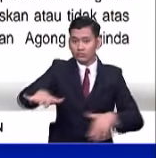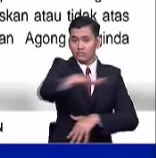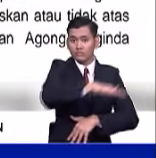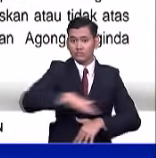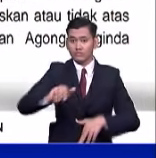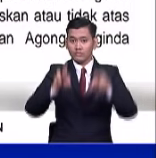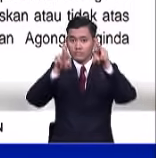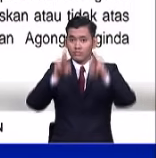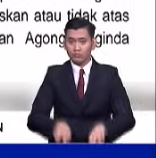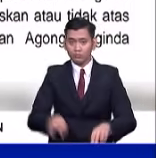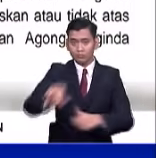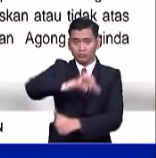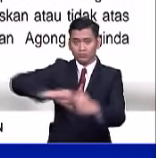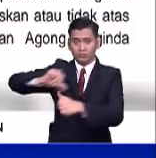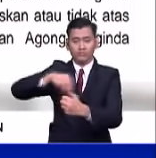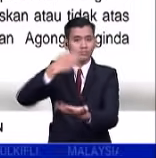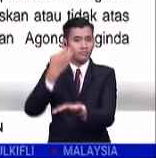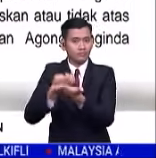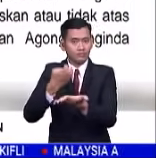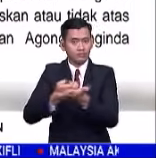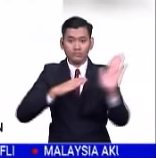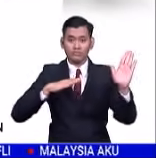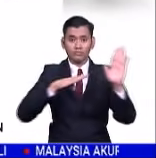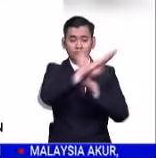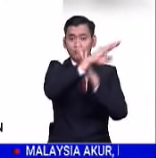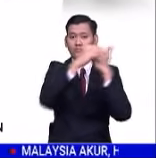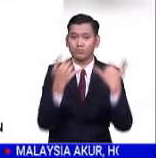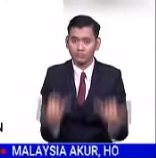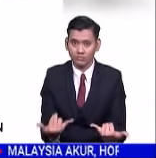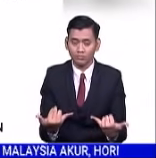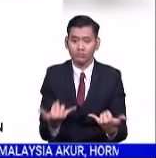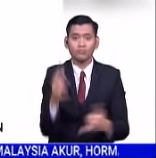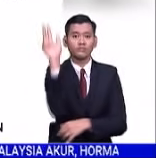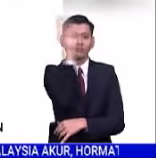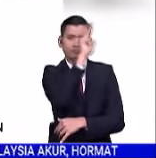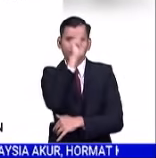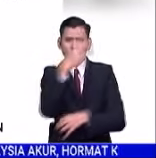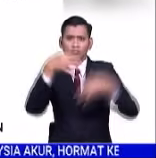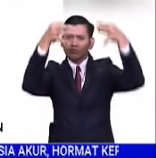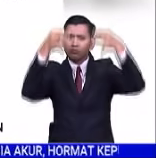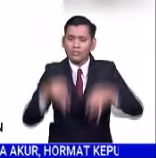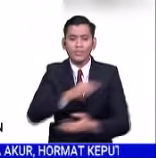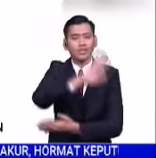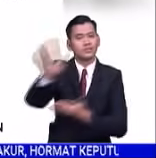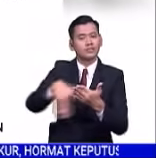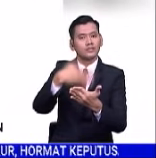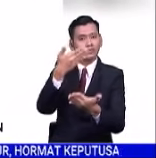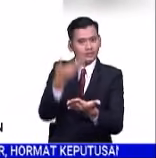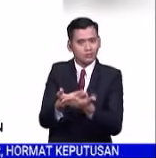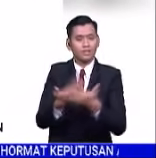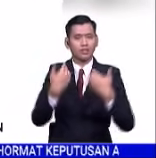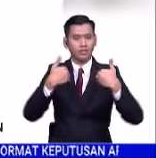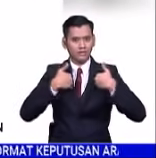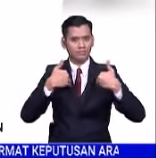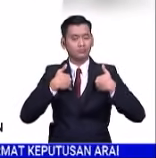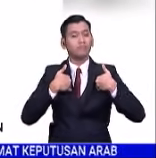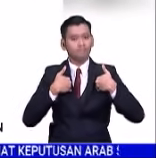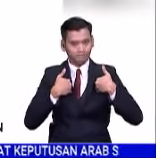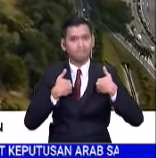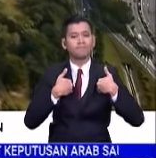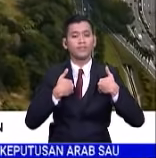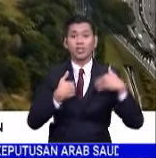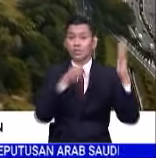ramai aspek sosial dan ekonomi negara pada masa sama Kerajaan memberi jaminan kesemua mekanisme yang wujud dalam